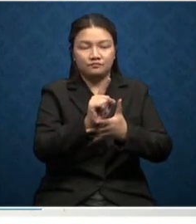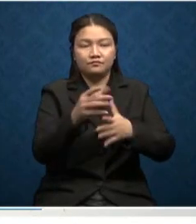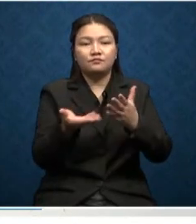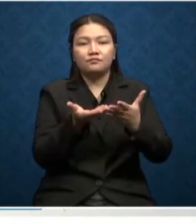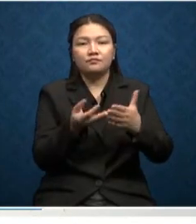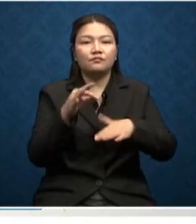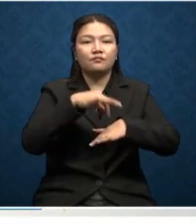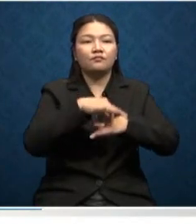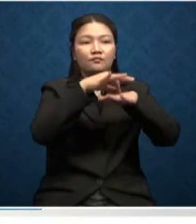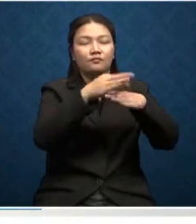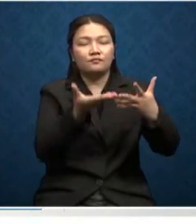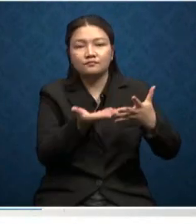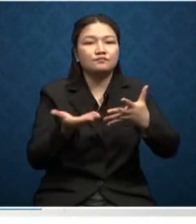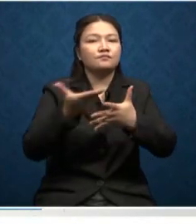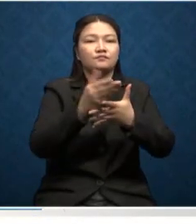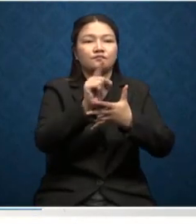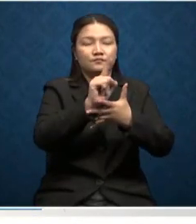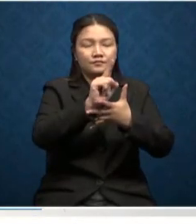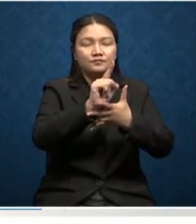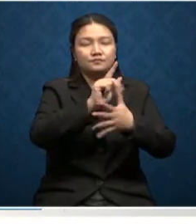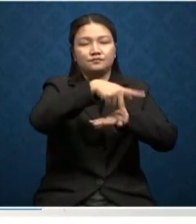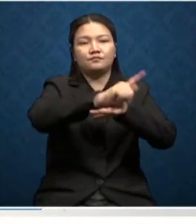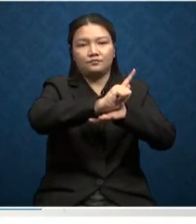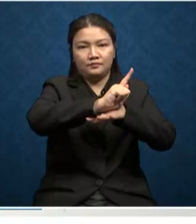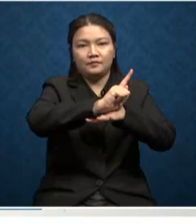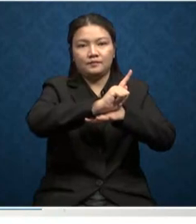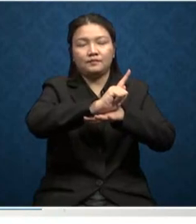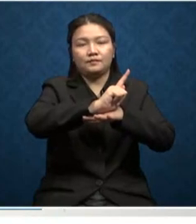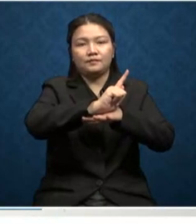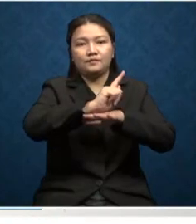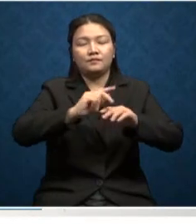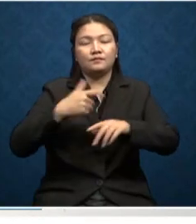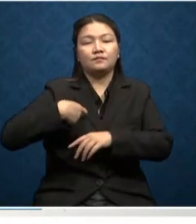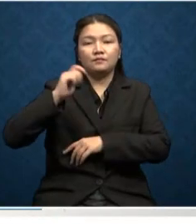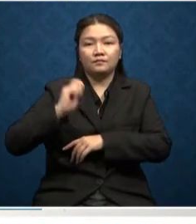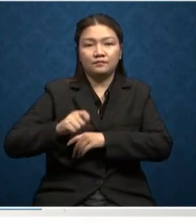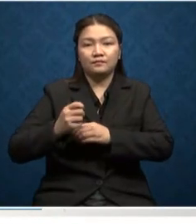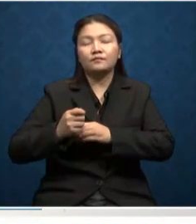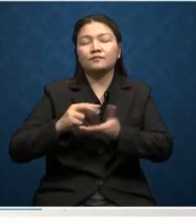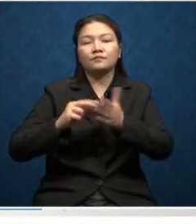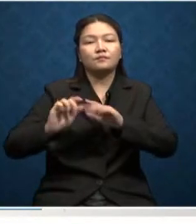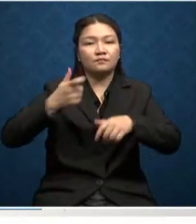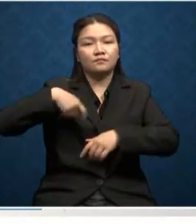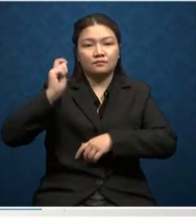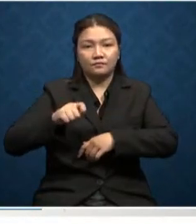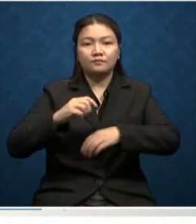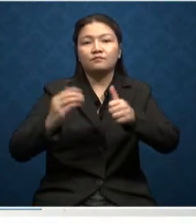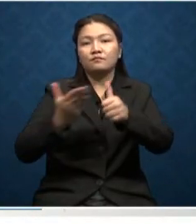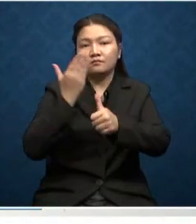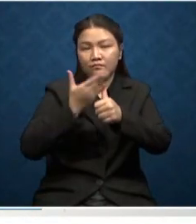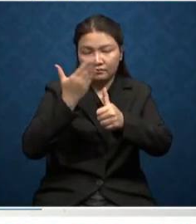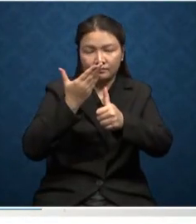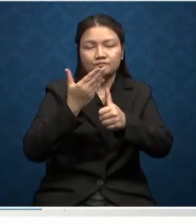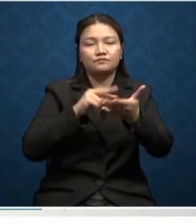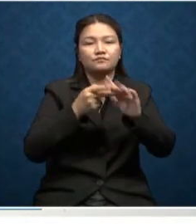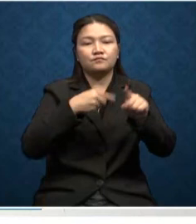งตุลาการศาลปกครองสูงสุดกล่าวคือให้กสป.พิจารณาจากผู้ที่ด